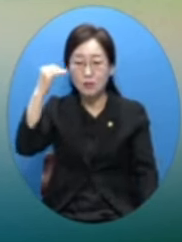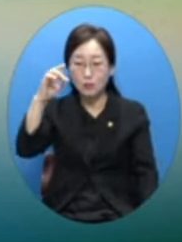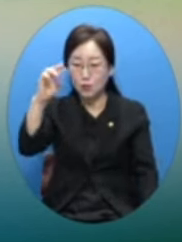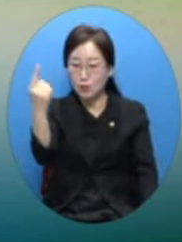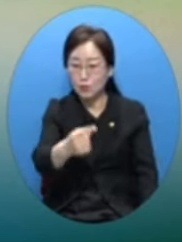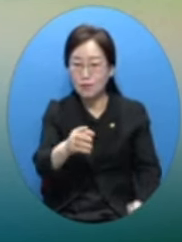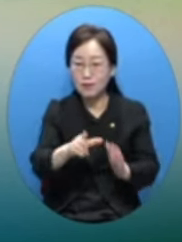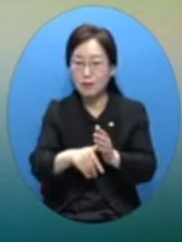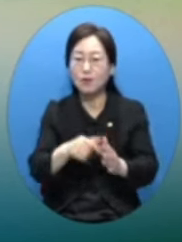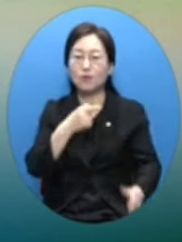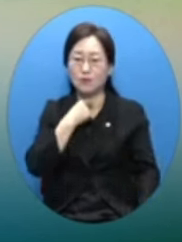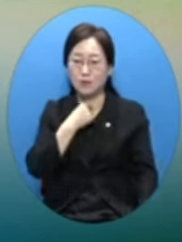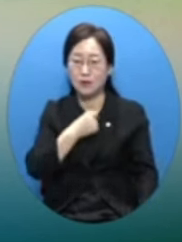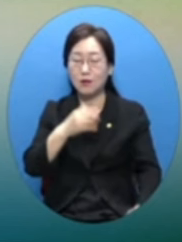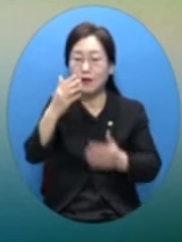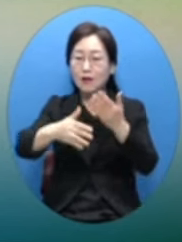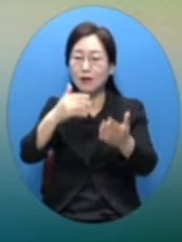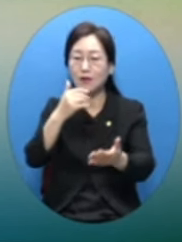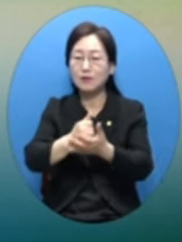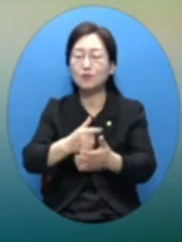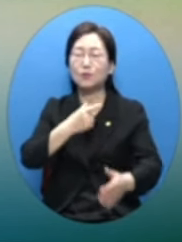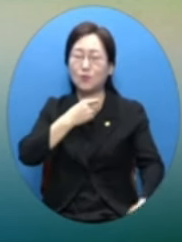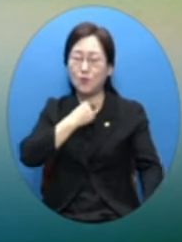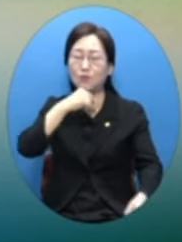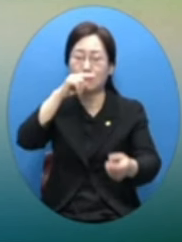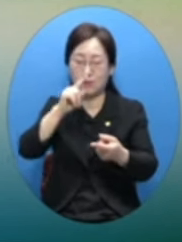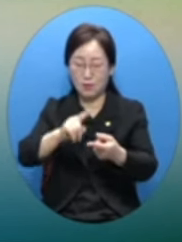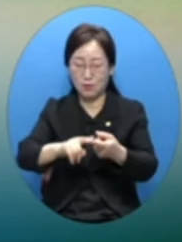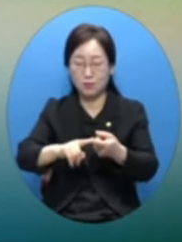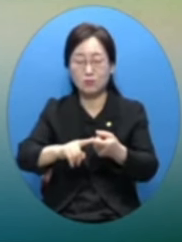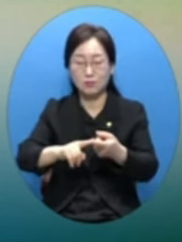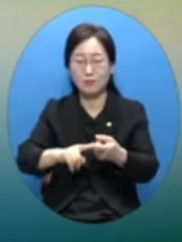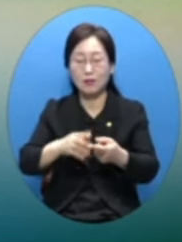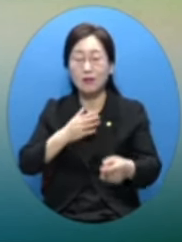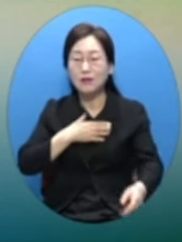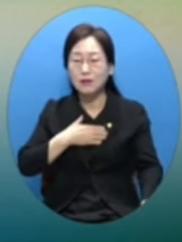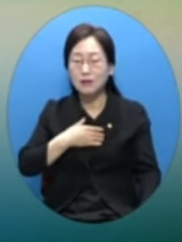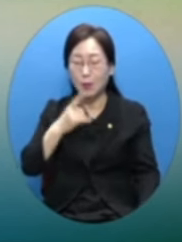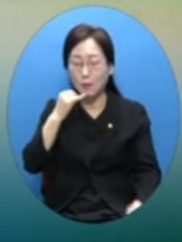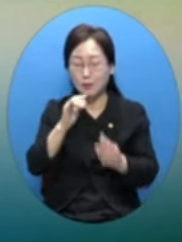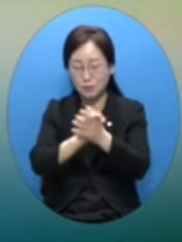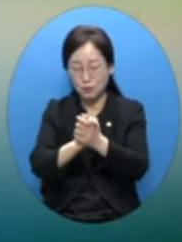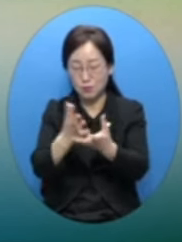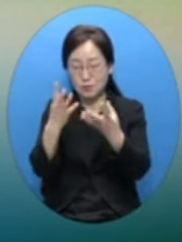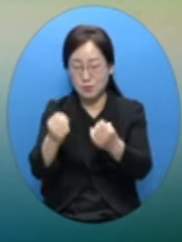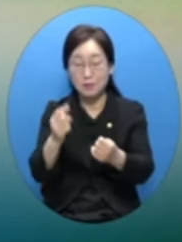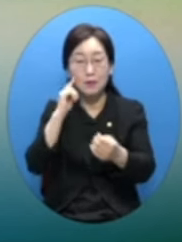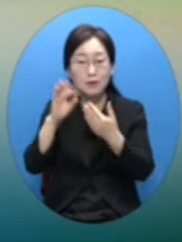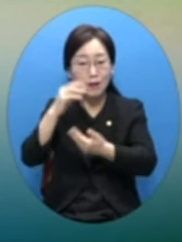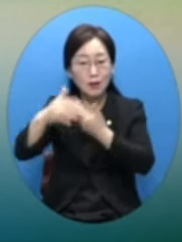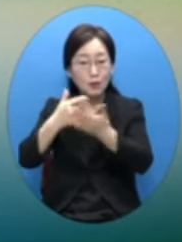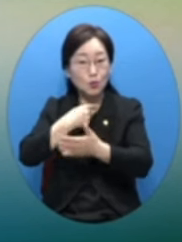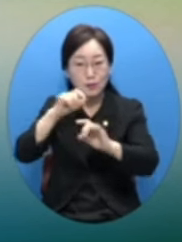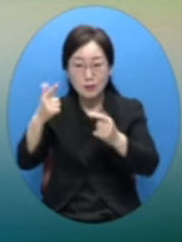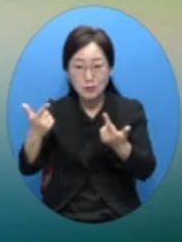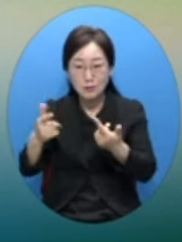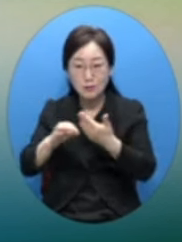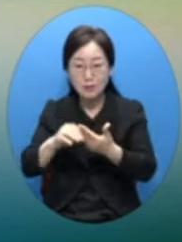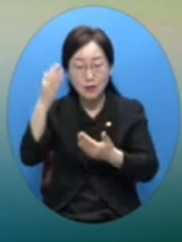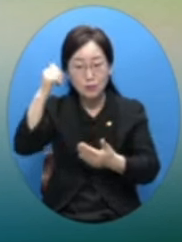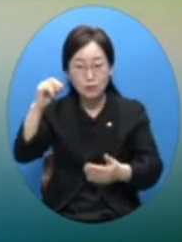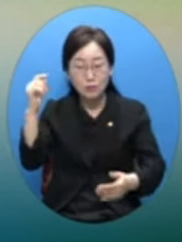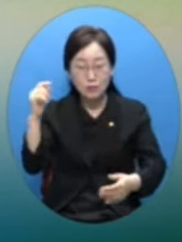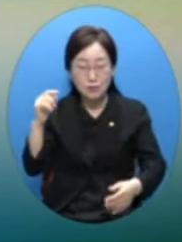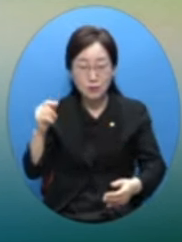것이었다. 엄마는 이것이 하나님께서 바라시는 일이라 생각한다. 엄마는 많은 기도를 했다. 만약 하나님의 뜻이 아니라면 한국으로 가는